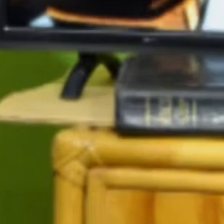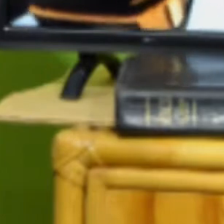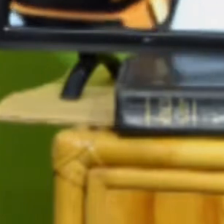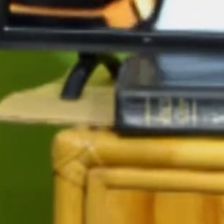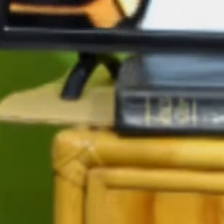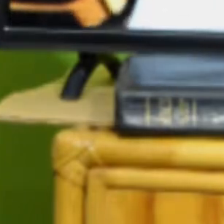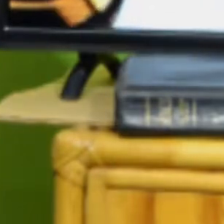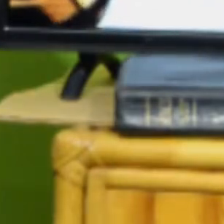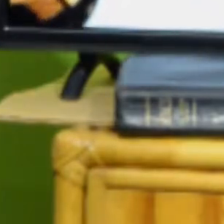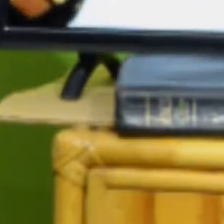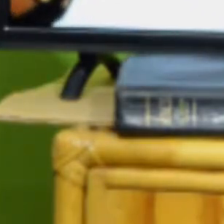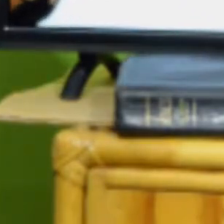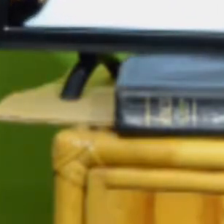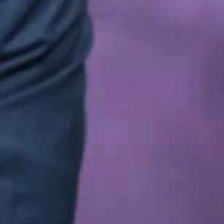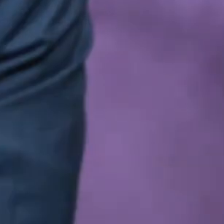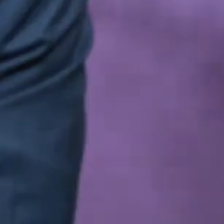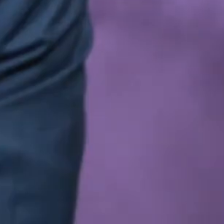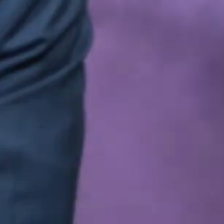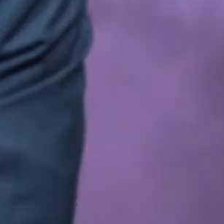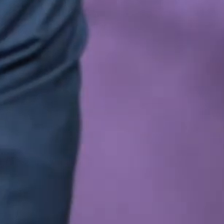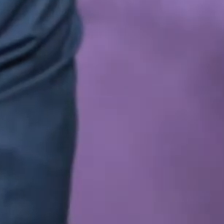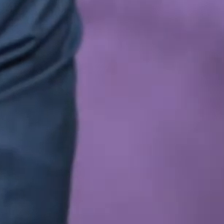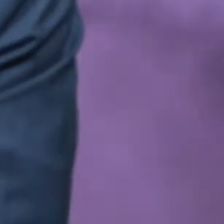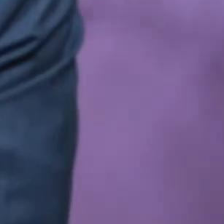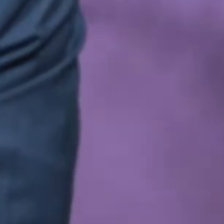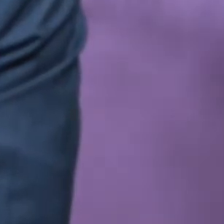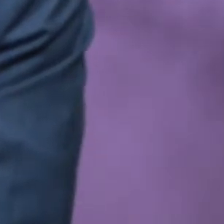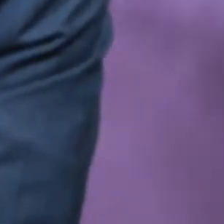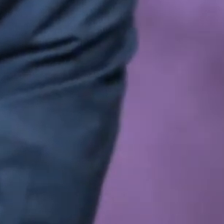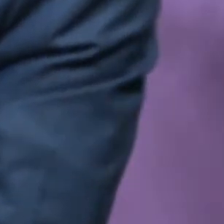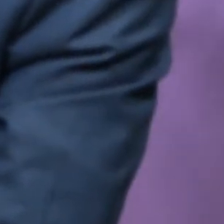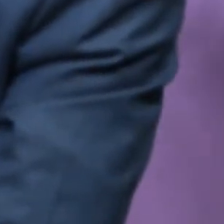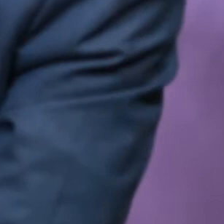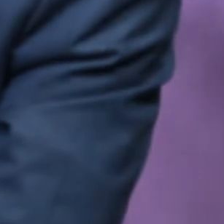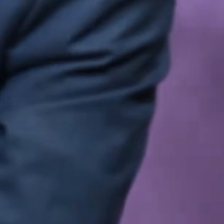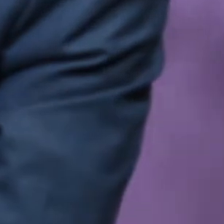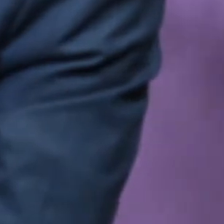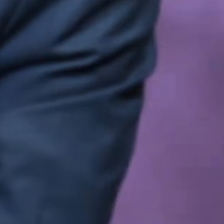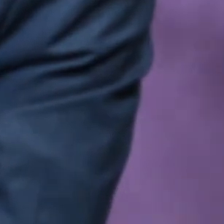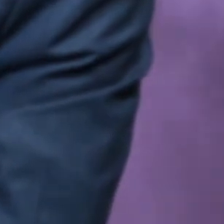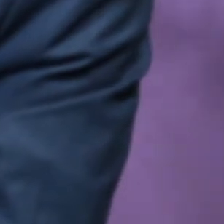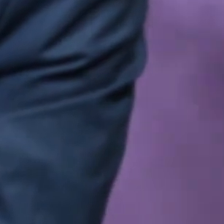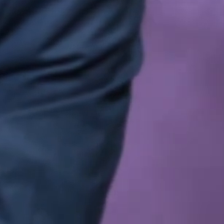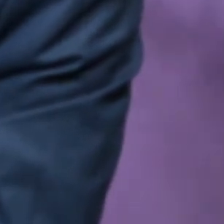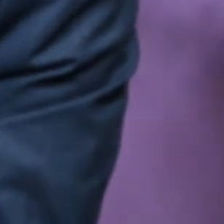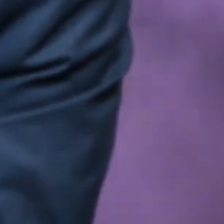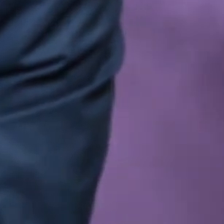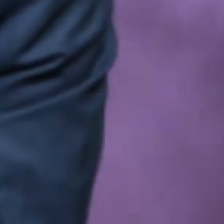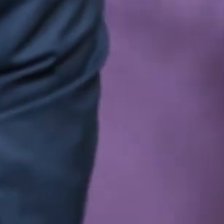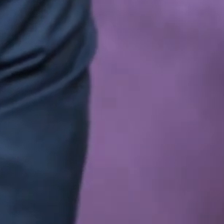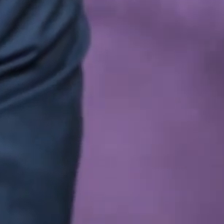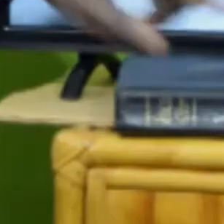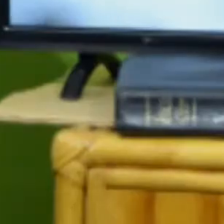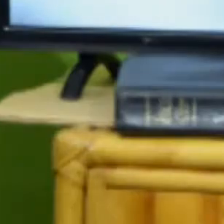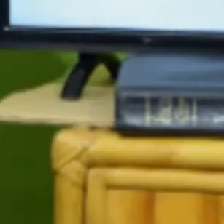1 ka. Inogona kubata defense yenyika. Iri 1 zvichitoro. Kwanza akatoenda asina masoja. Akusina Minister of Defense.